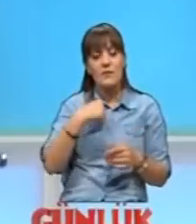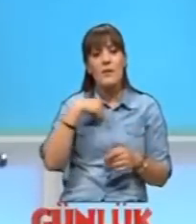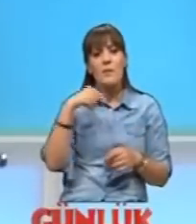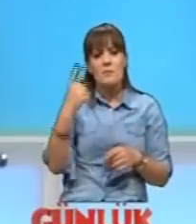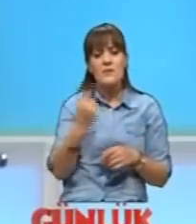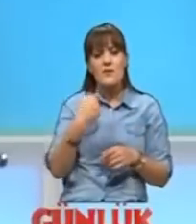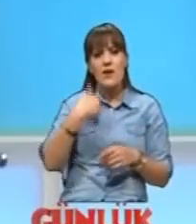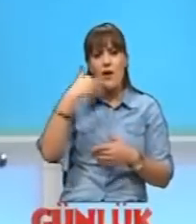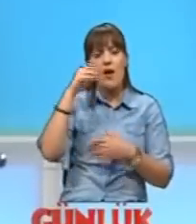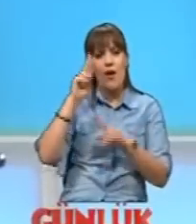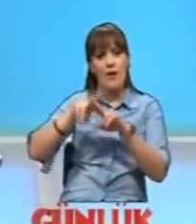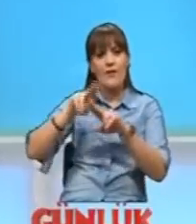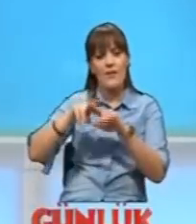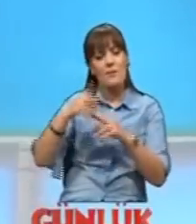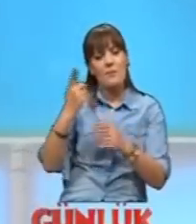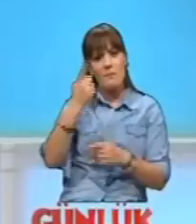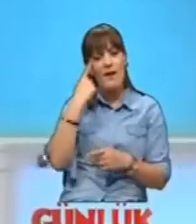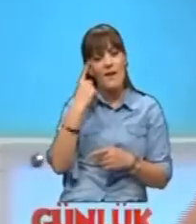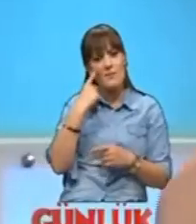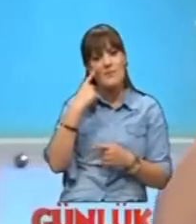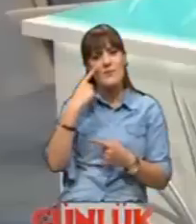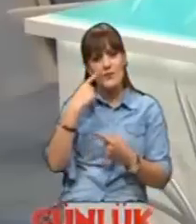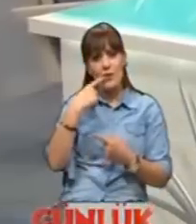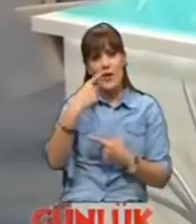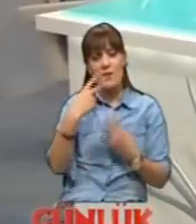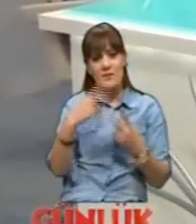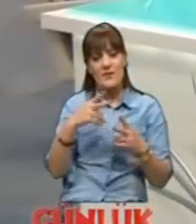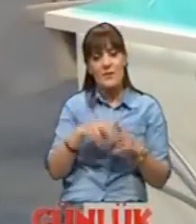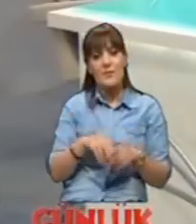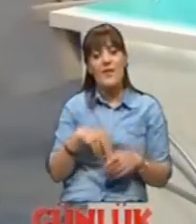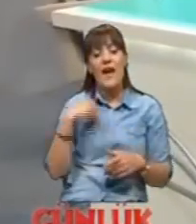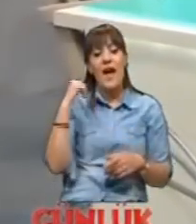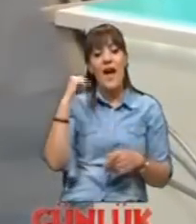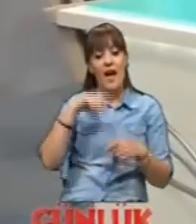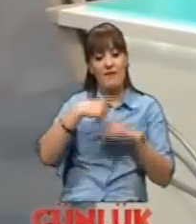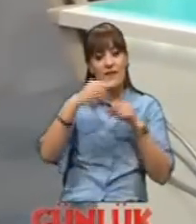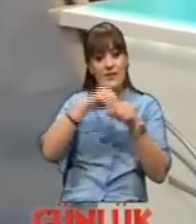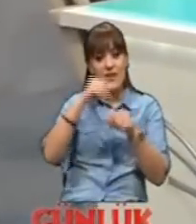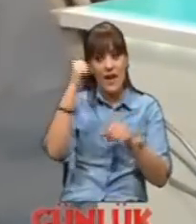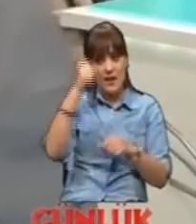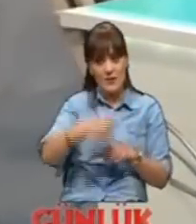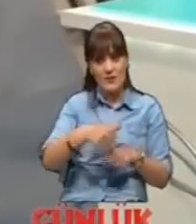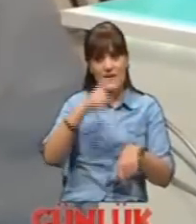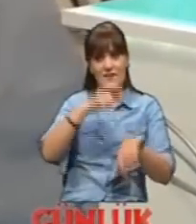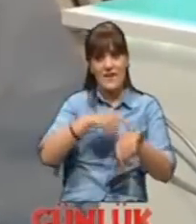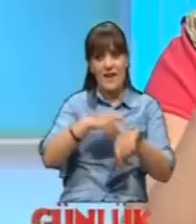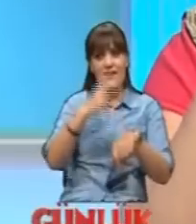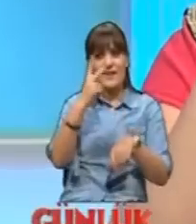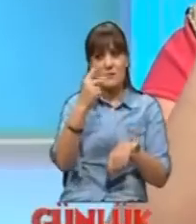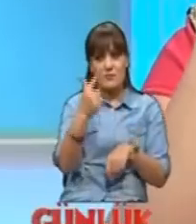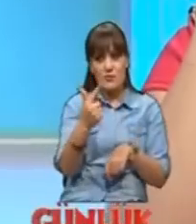bana bir şeyler öğretti. Bakalım söyleyebilecek miyim? Hafta içi her gün saat